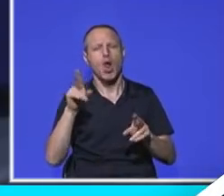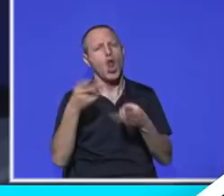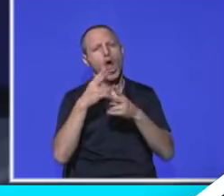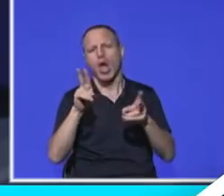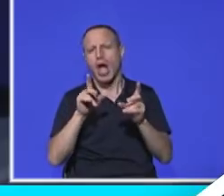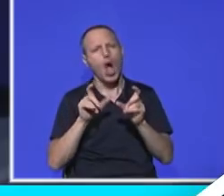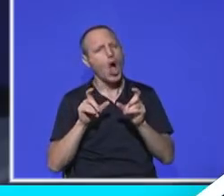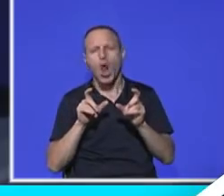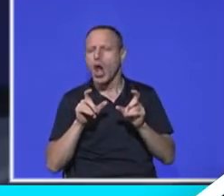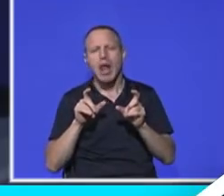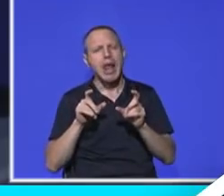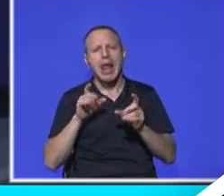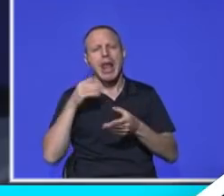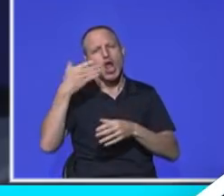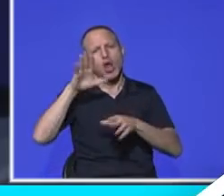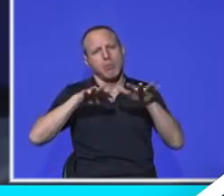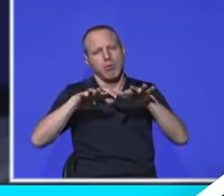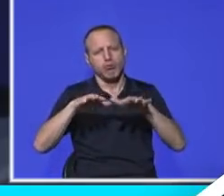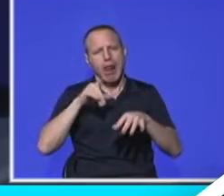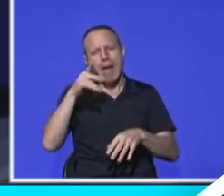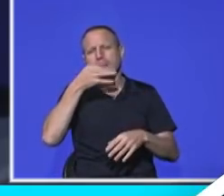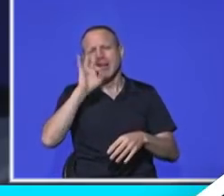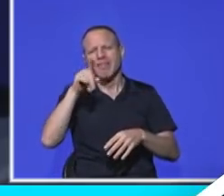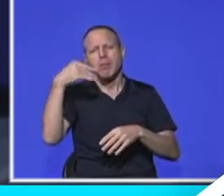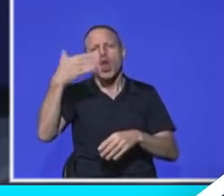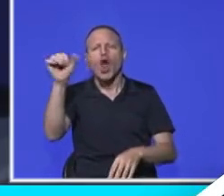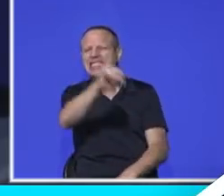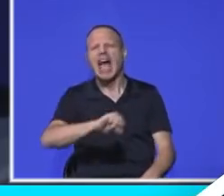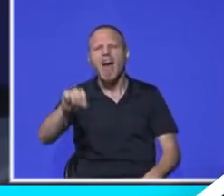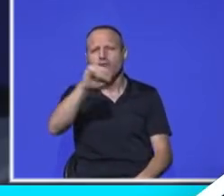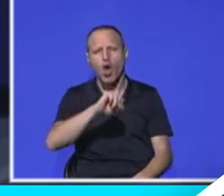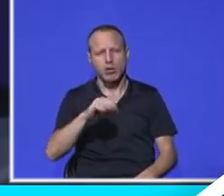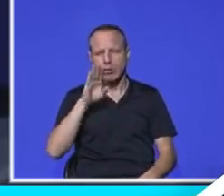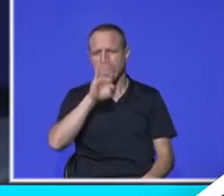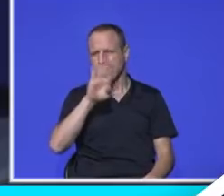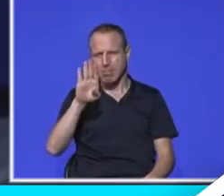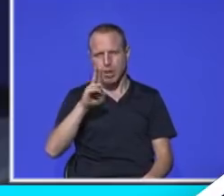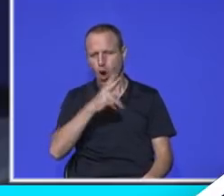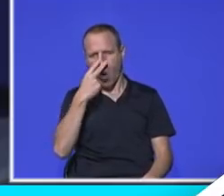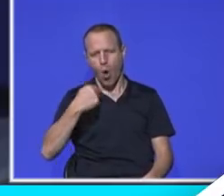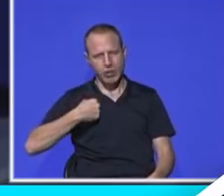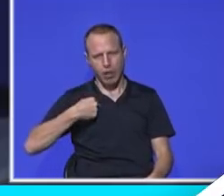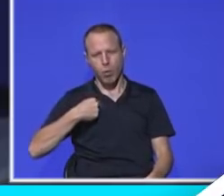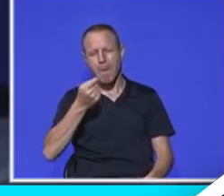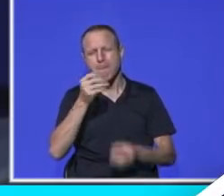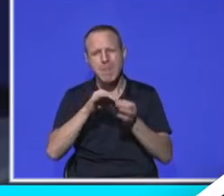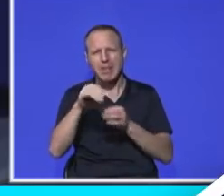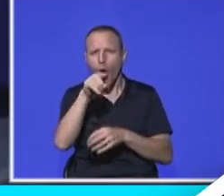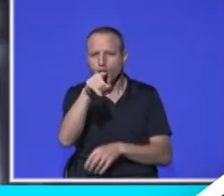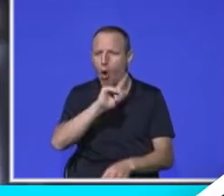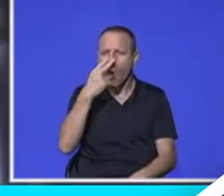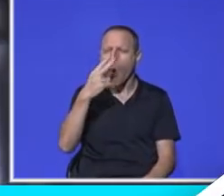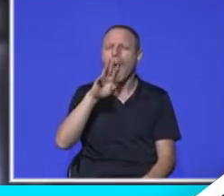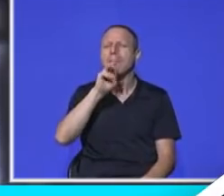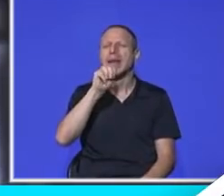להיות אסקופה, הם מעדיפים להיות סחבות. נתניהו לא רואה אותנו ממטר, אותו הוא לא רואה ממילימטר. מי זה בכלל? אני מנסה להבין מה